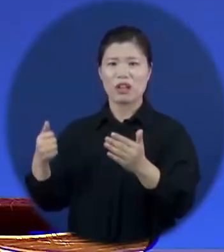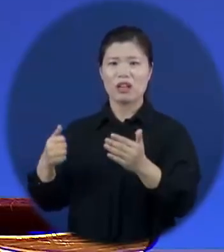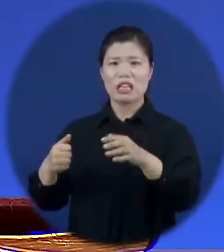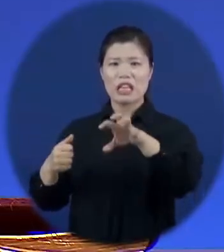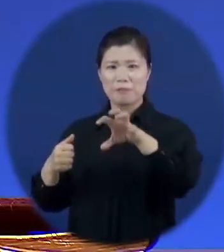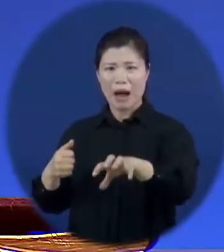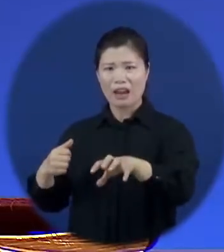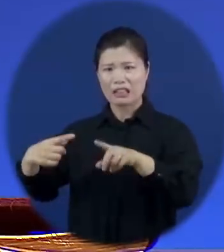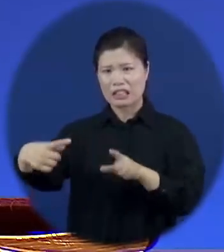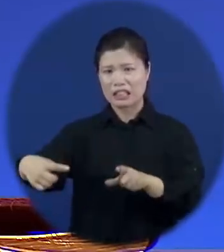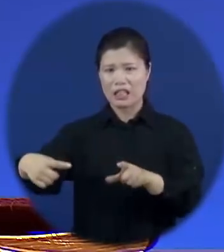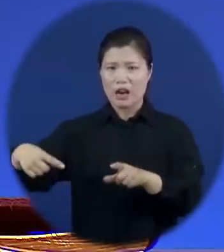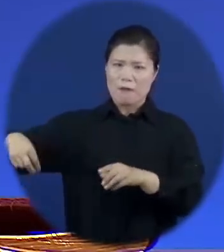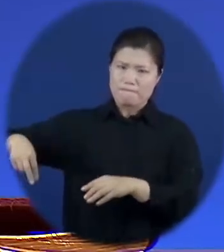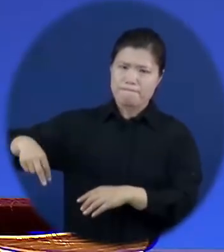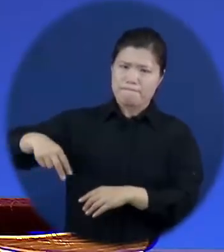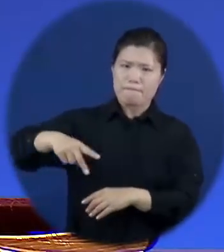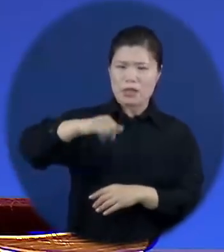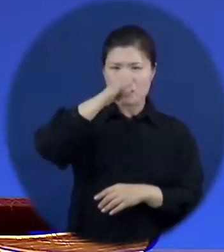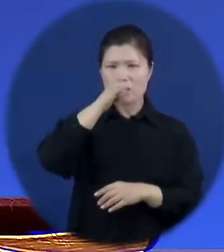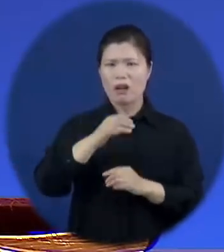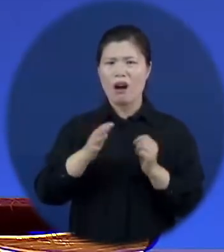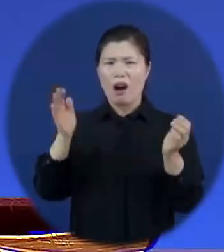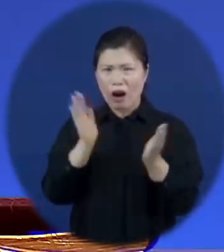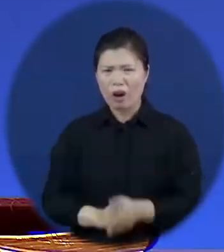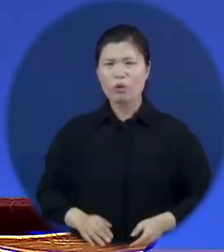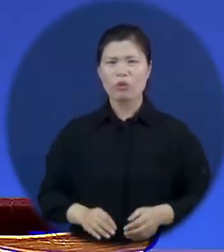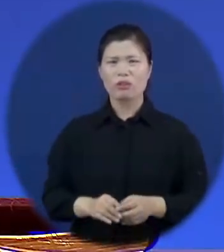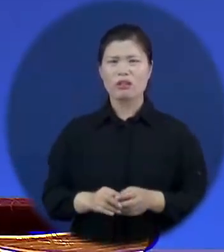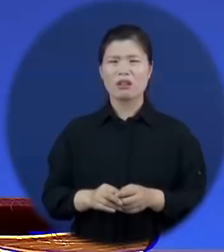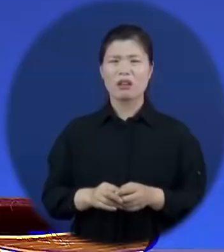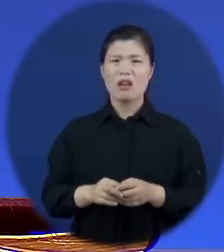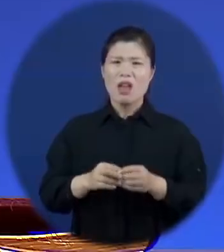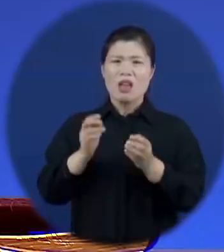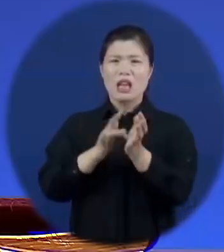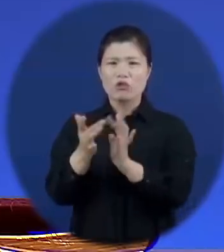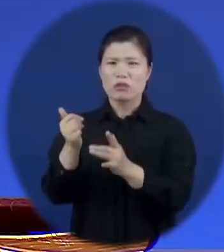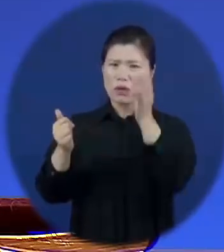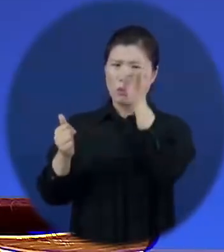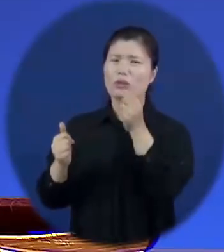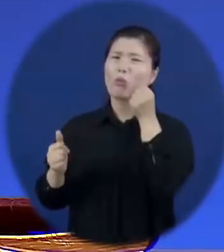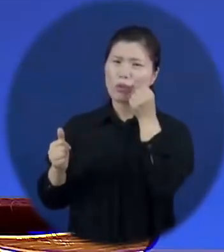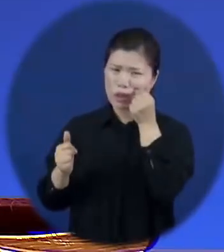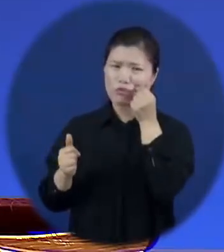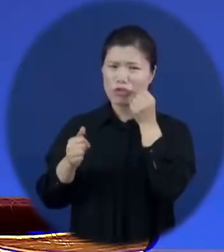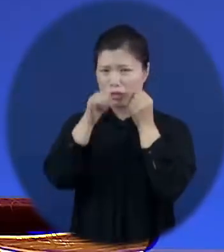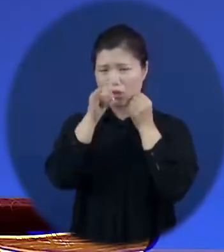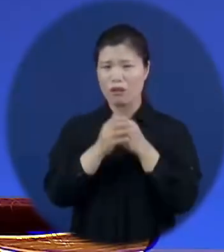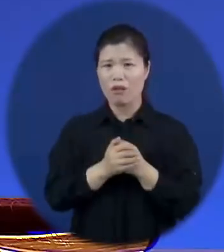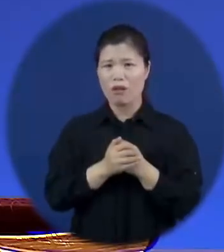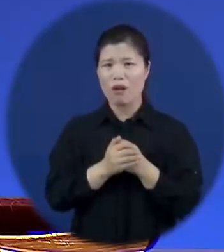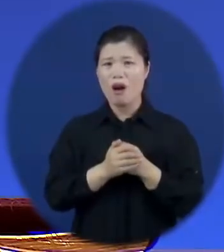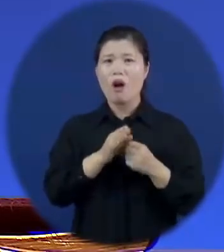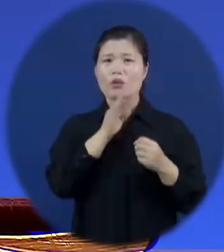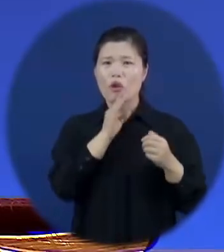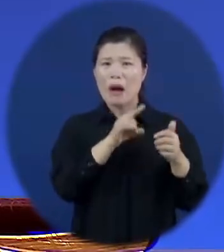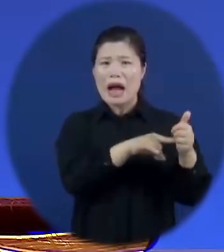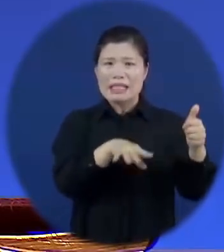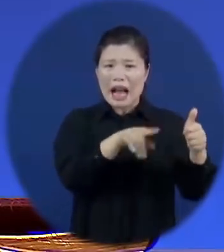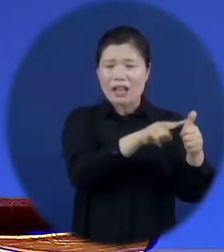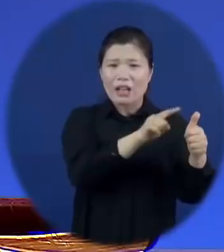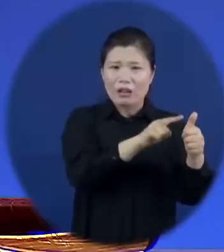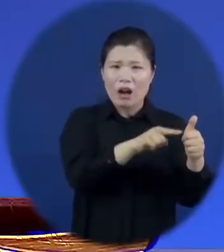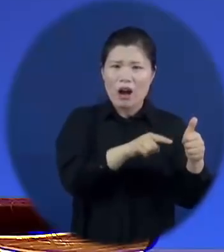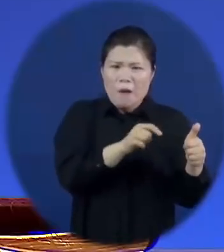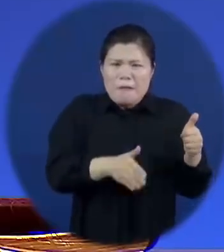마을을 지나가고 있었습니다. 자칫하면 예수를 못 볼 지경에 이르렀습니다. 삭개오는 달렸습니다. 예수보다 훨씬